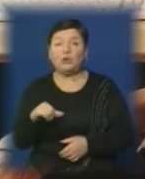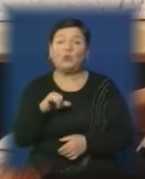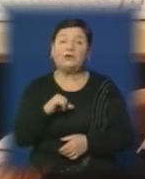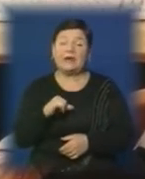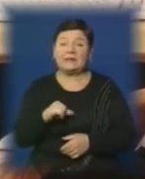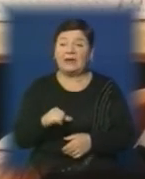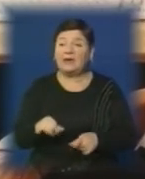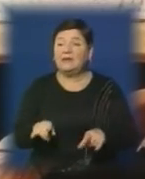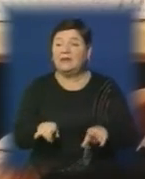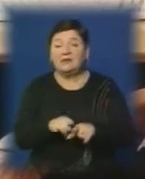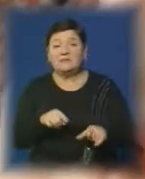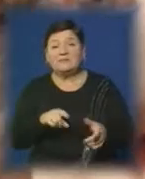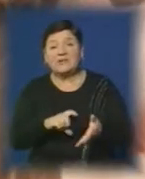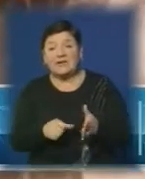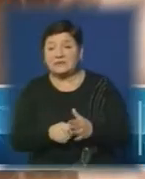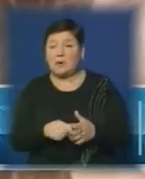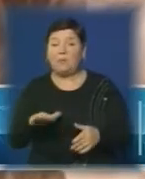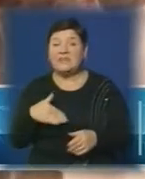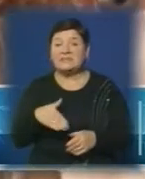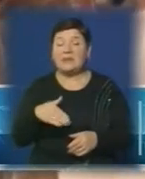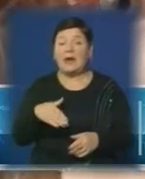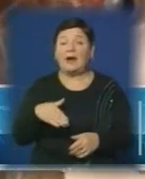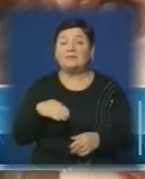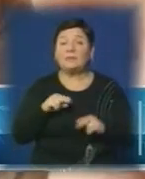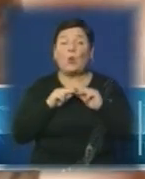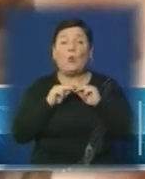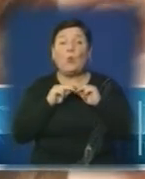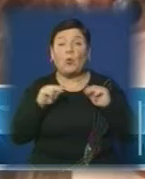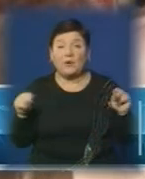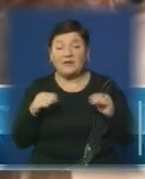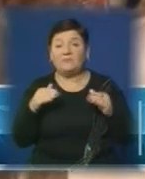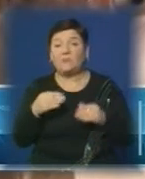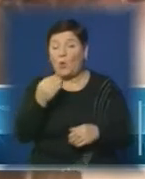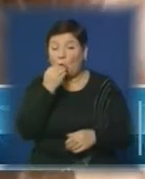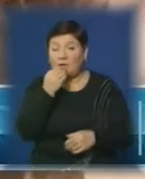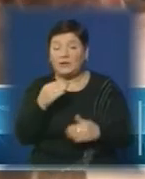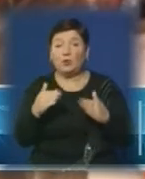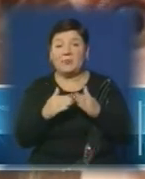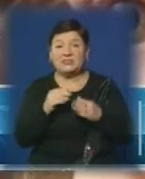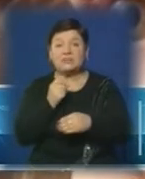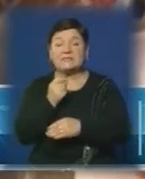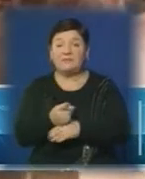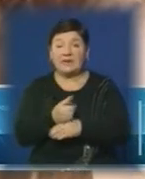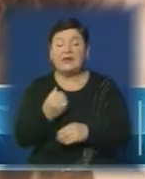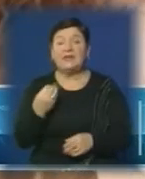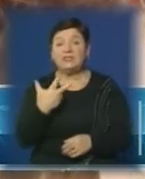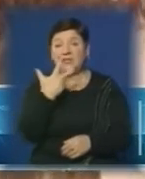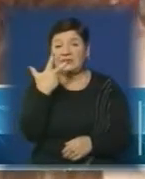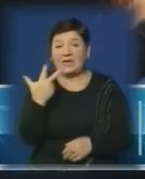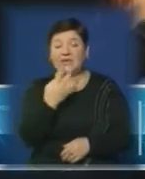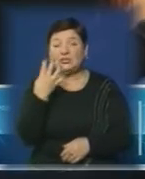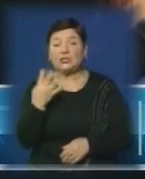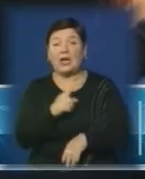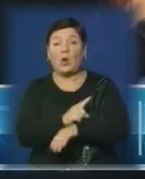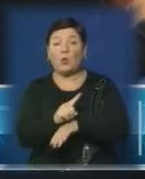своей сестричке младшей в класс ходить. После уроков додому обед и домашнее завдание, на которое девчонка витрачає еще 3-4